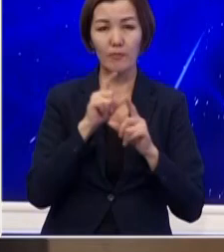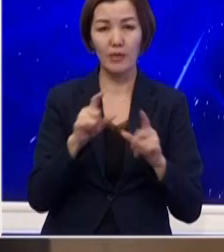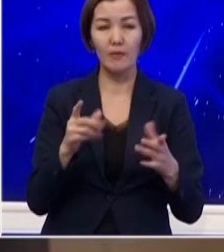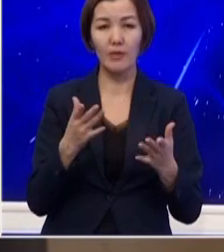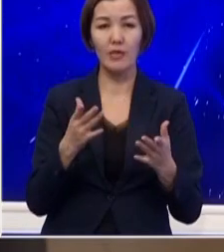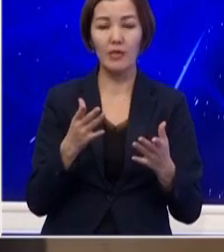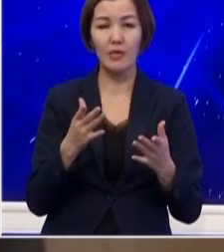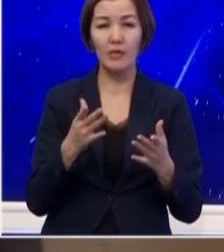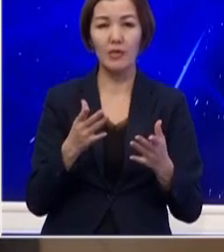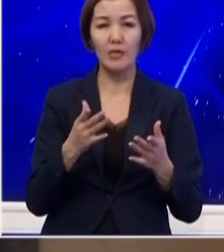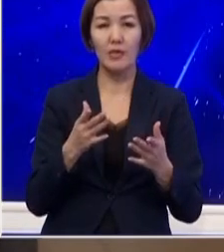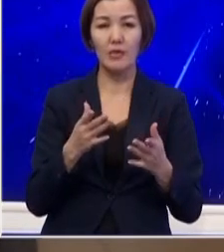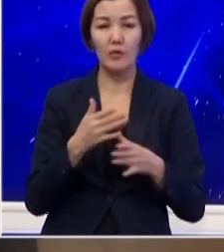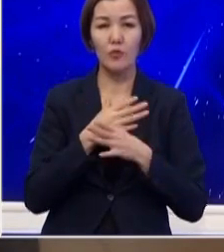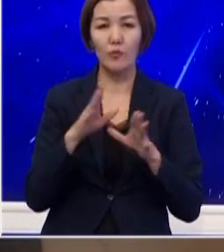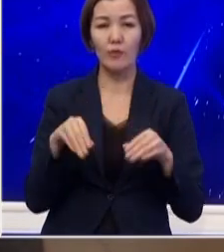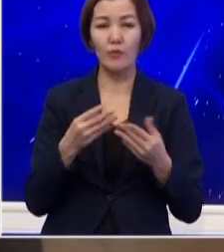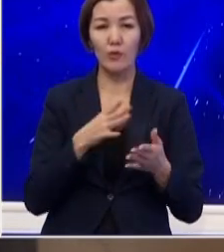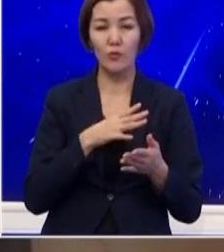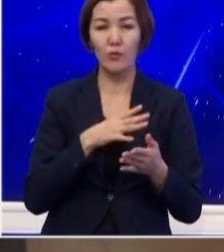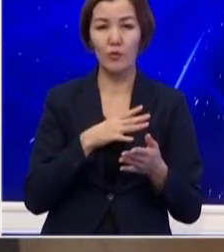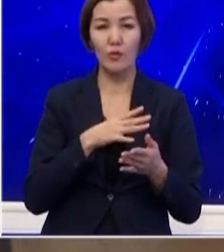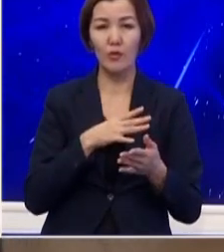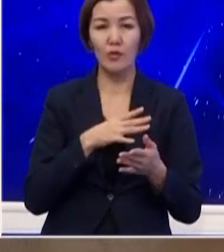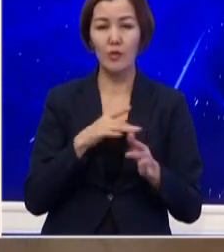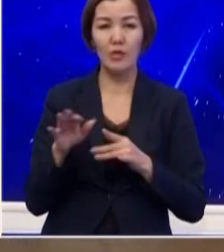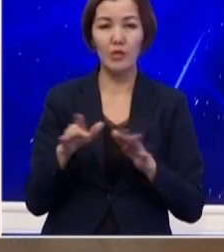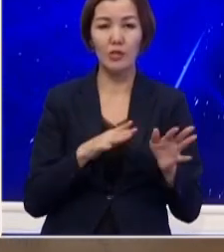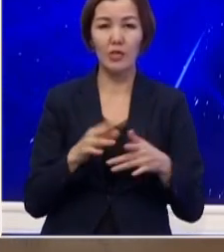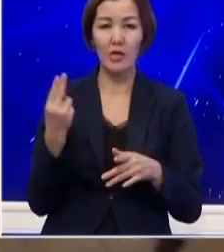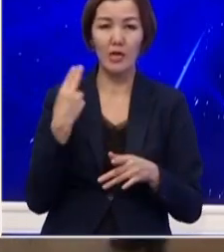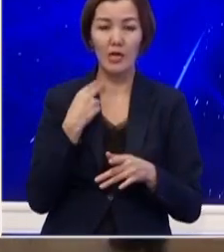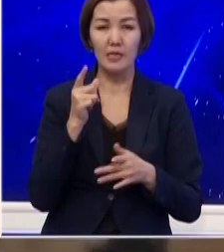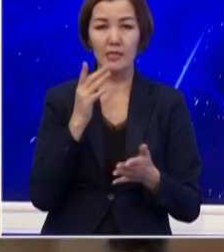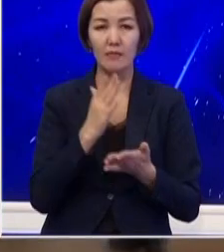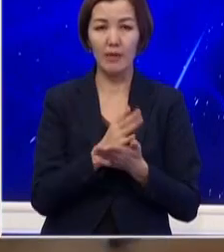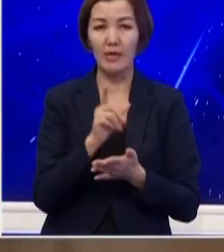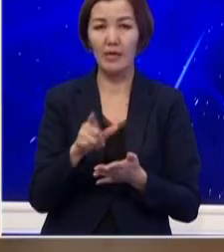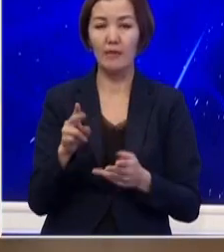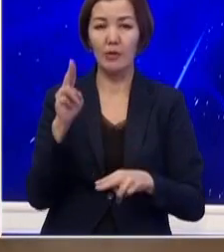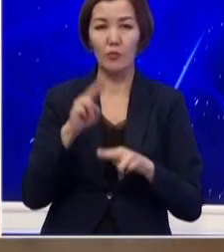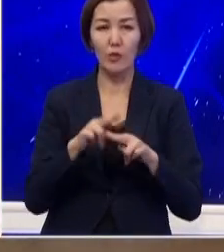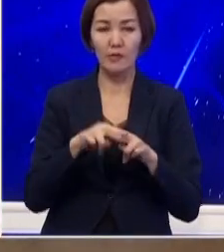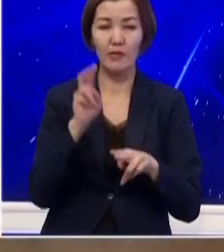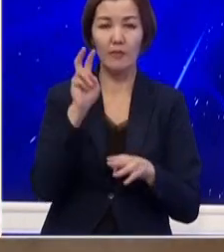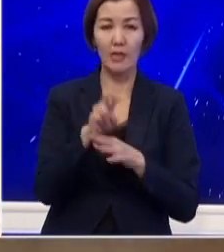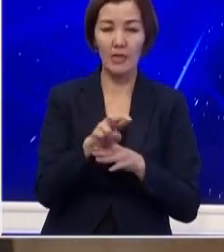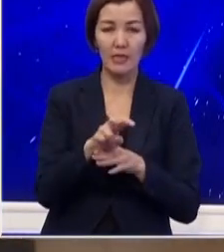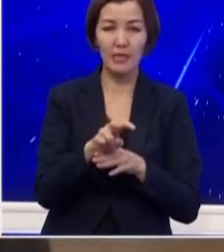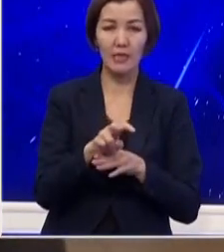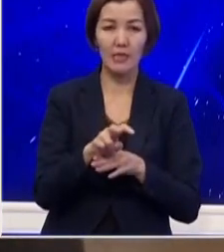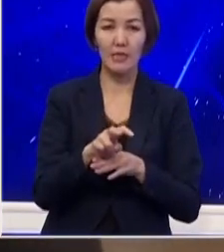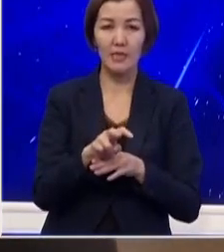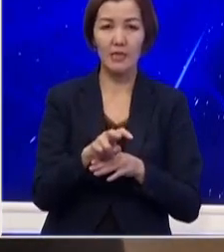жағынан көмек ретінде аталған шараға борышкерлер жеке куәлігімен келеді